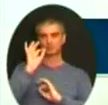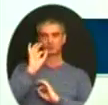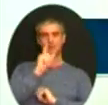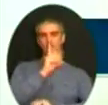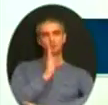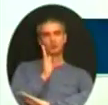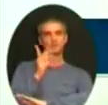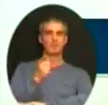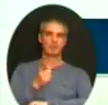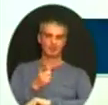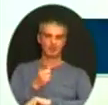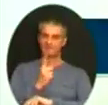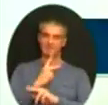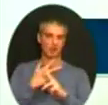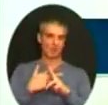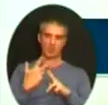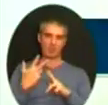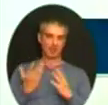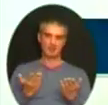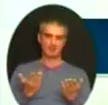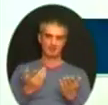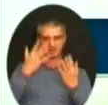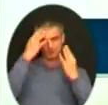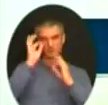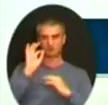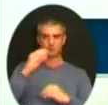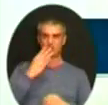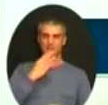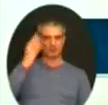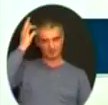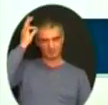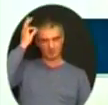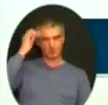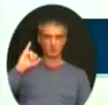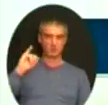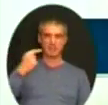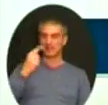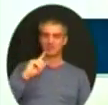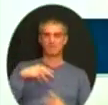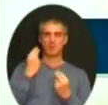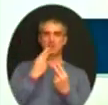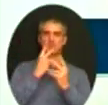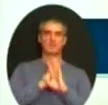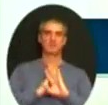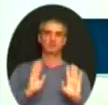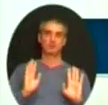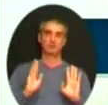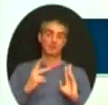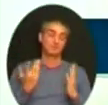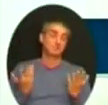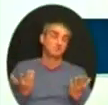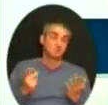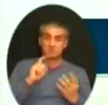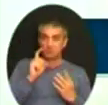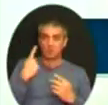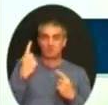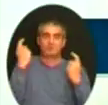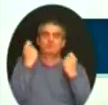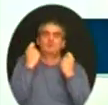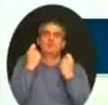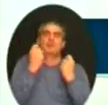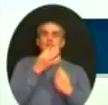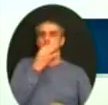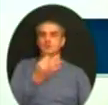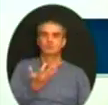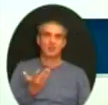הפונה, לא רק על כבודו של יהודה, והוא לא נתן תשובה. אולי גם הוא היה באלם